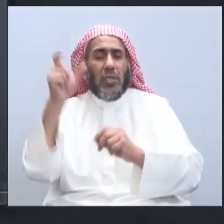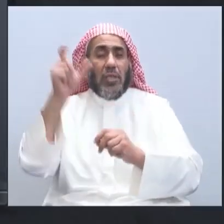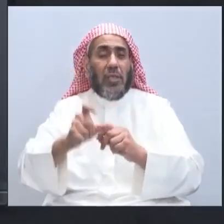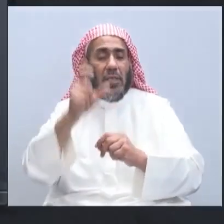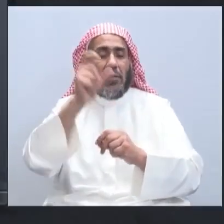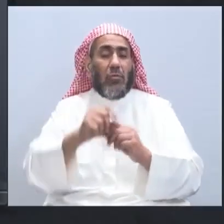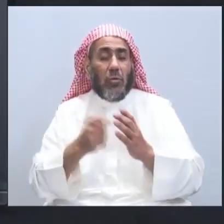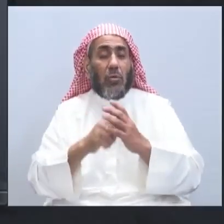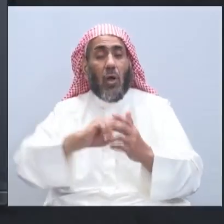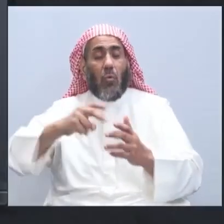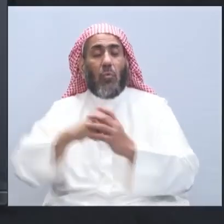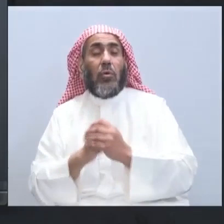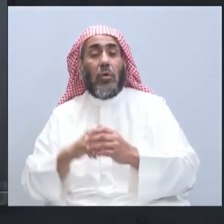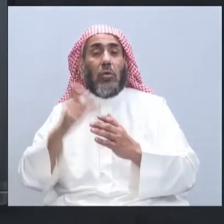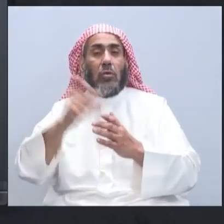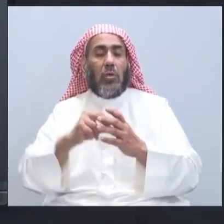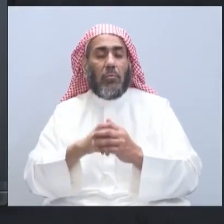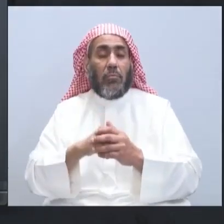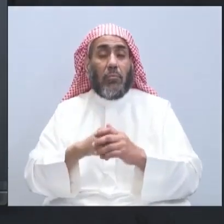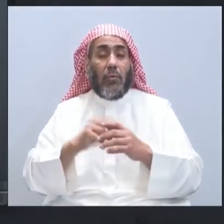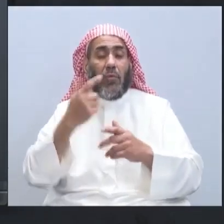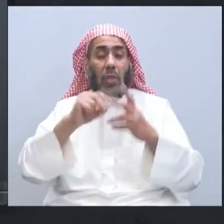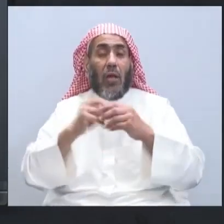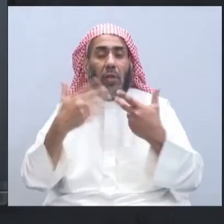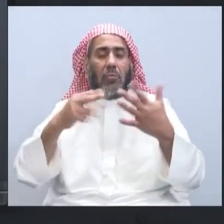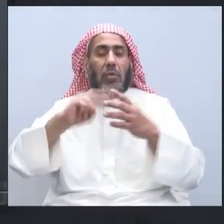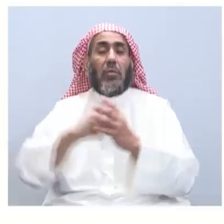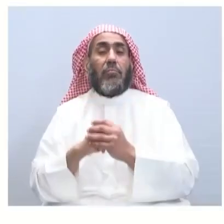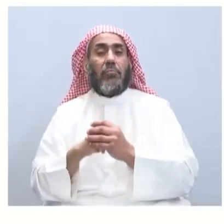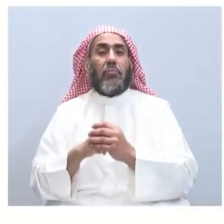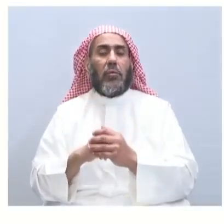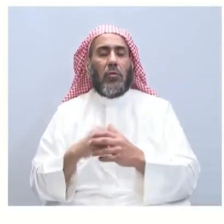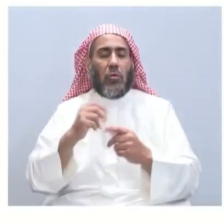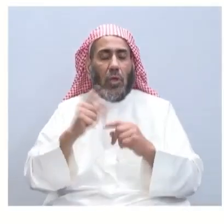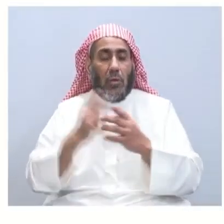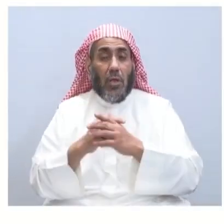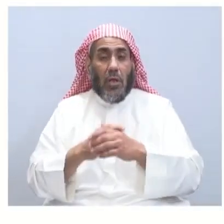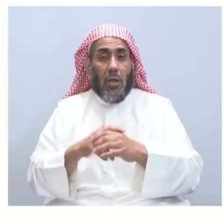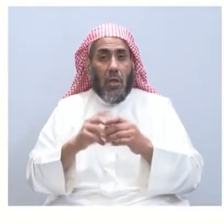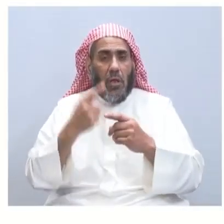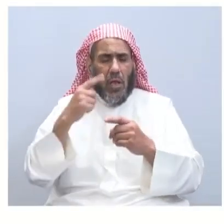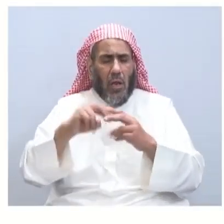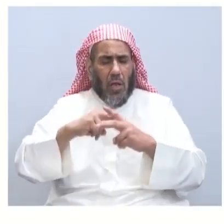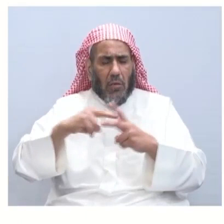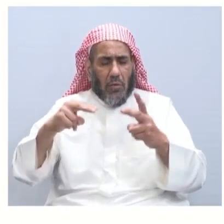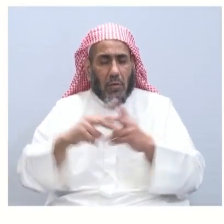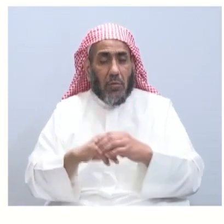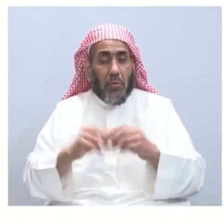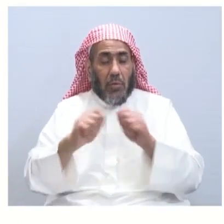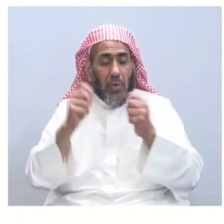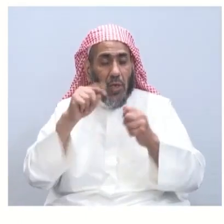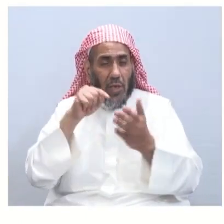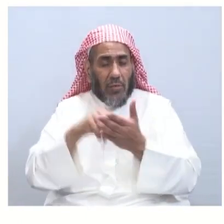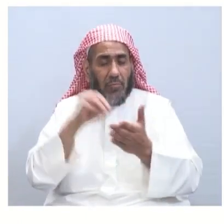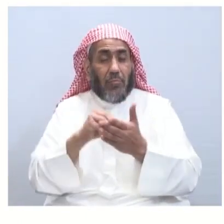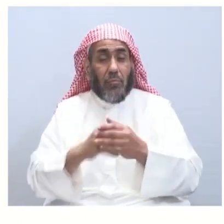او كتاب سعودين وكذلك كتاب في الثقافه العربيه بشكل عام والسعوديه عب عبر اطلاعه على عدد من المجلات التي